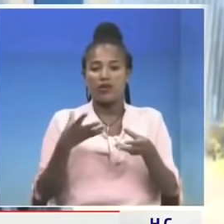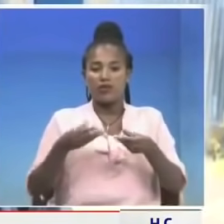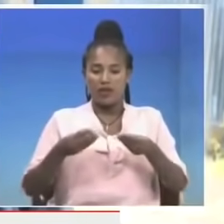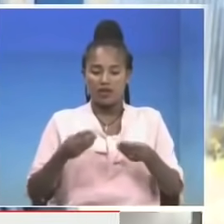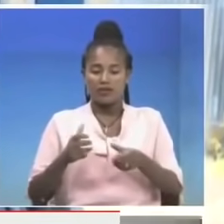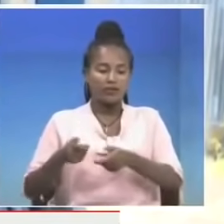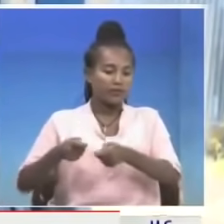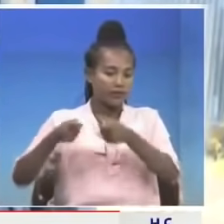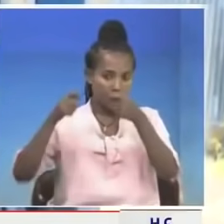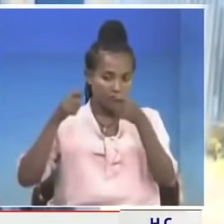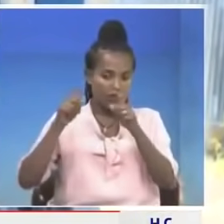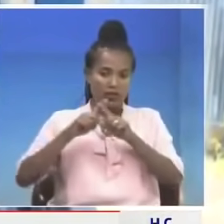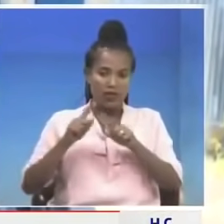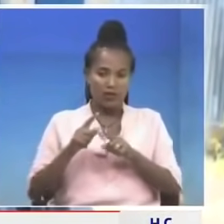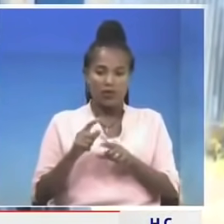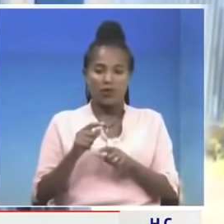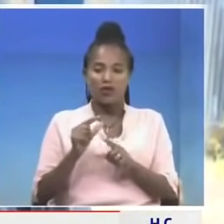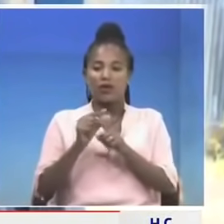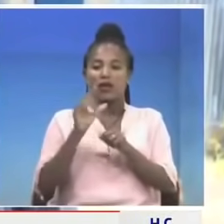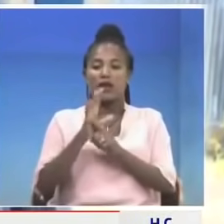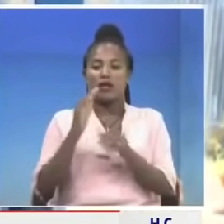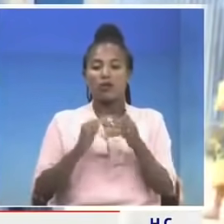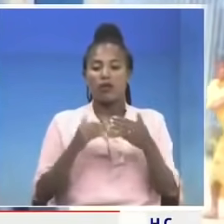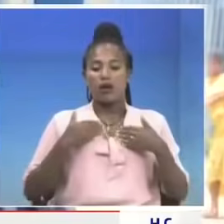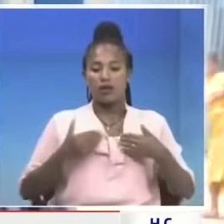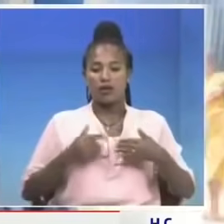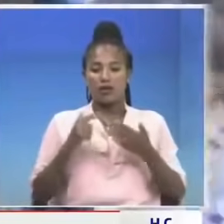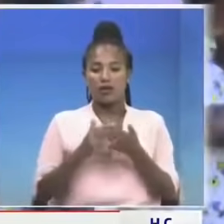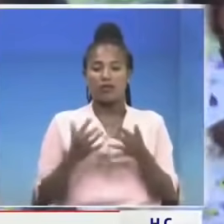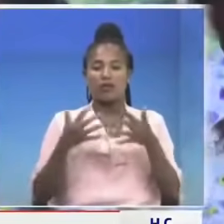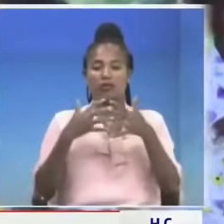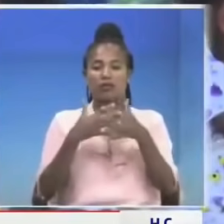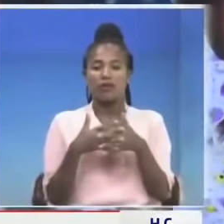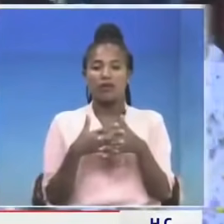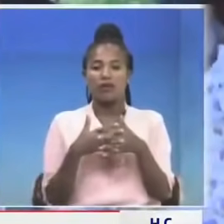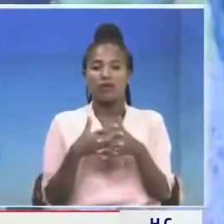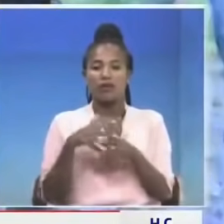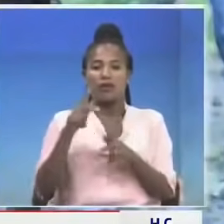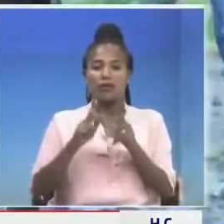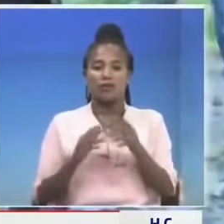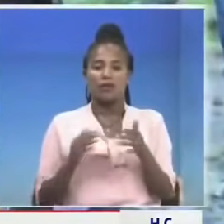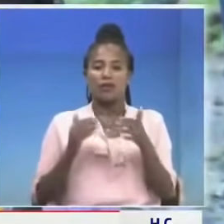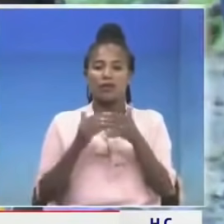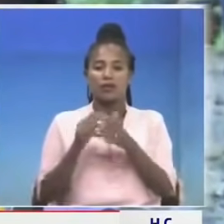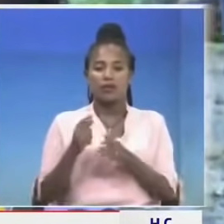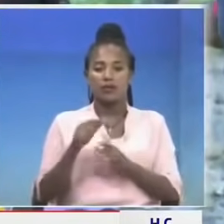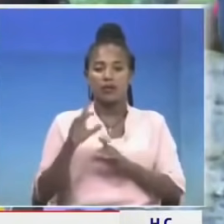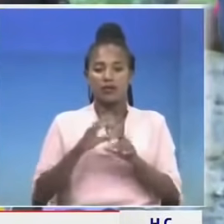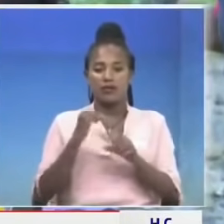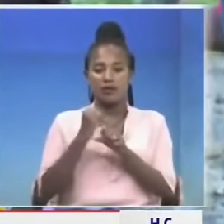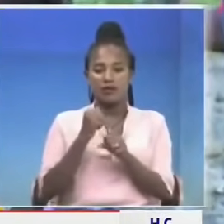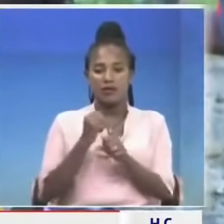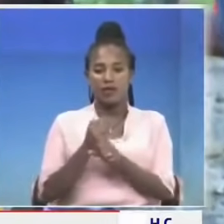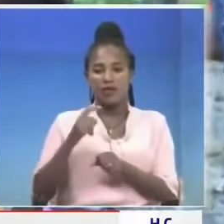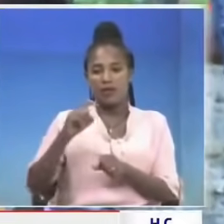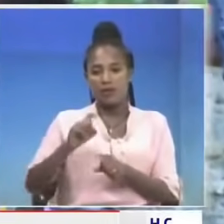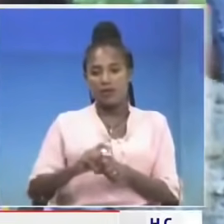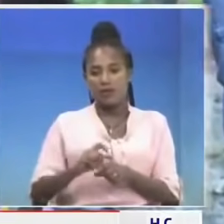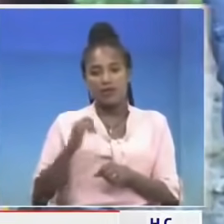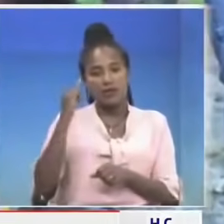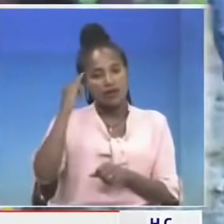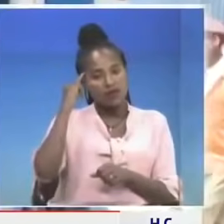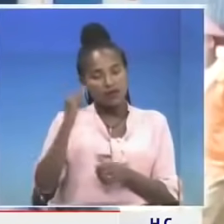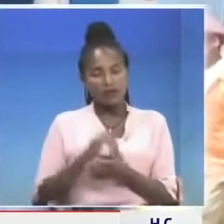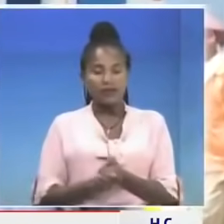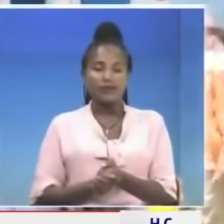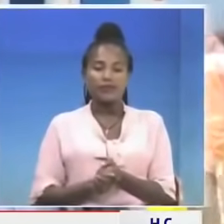ብርድ ልብስም የተለያዩ ቃል የገቡ አካላት አሉ። እሱም በማስተባበር ለህብረተሰቡ ተደራሽ እንዲሆን የማድረግ ስራ መስራት አለብን ብለን እየሰራን ነው